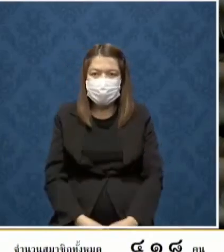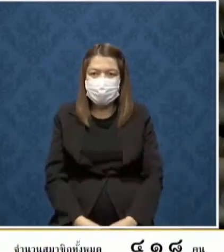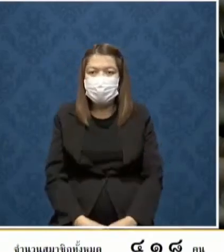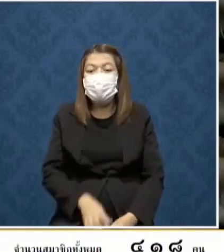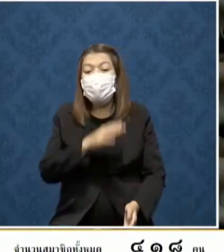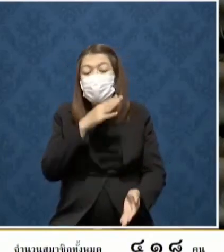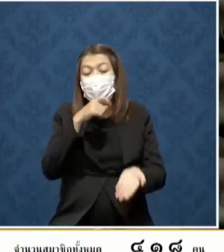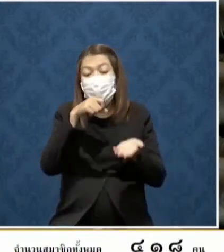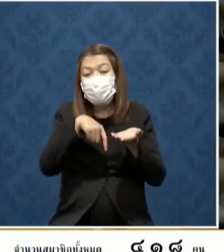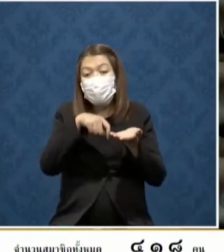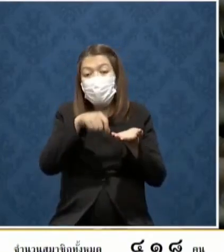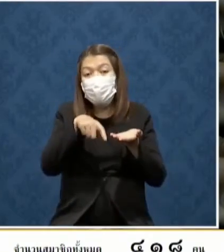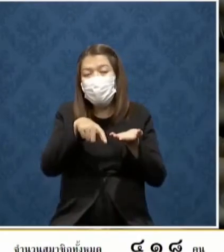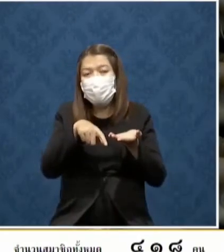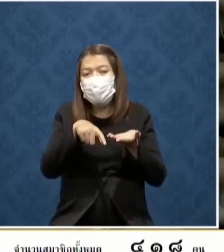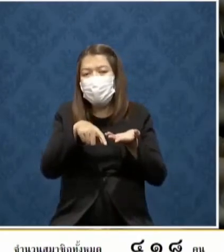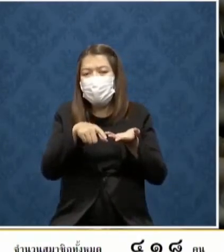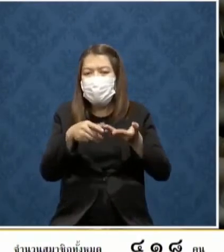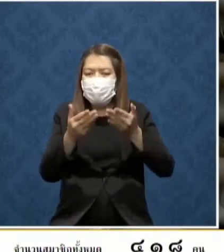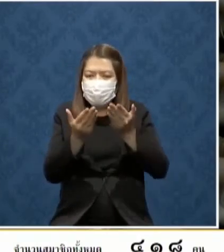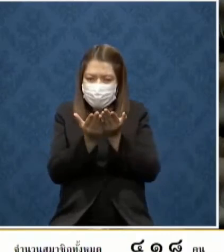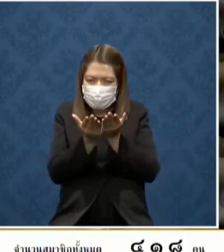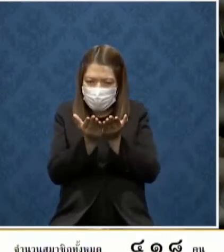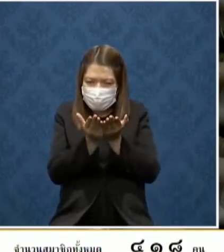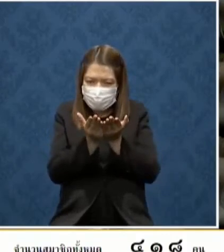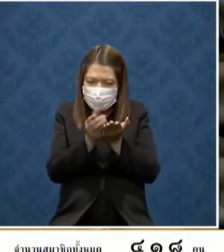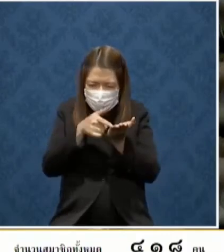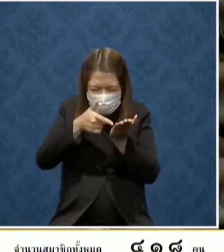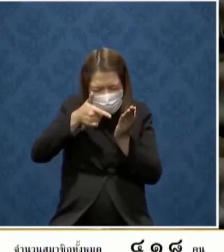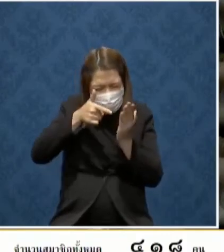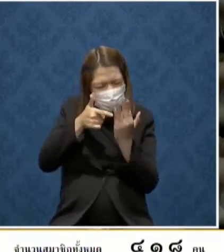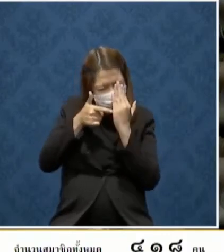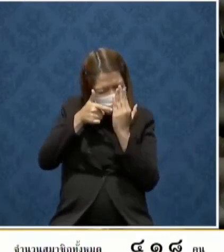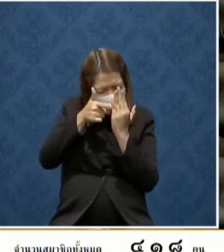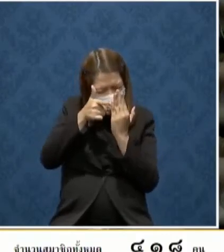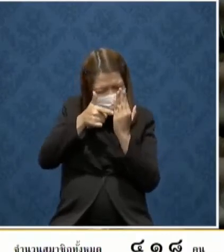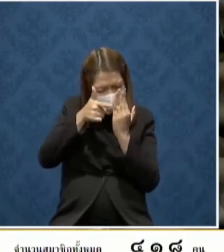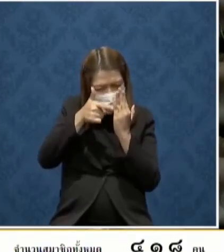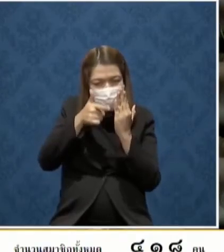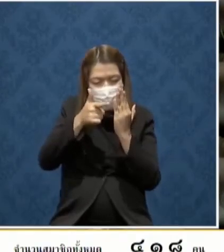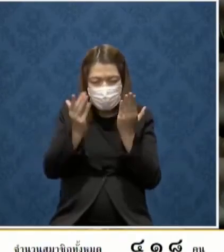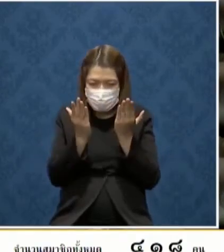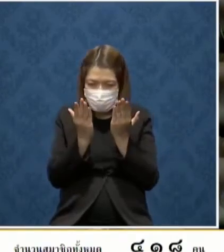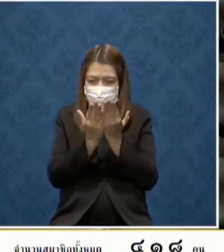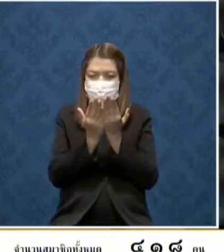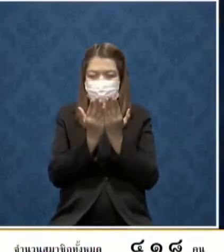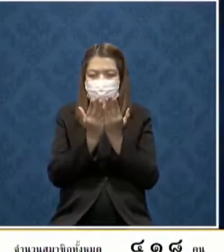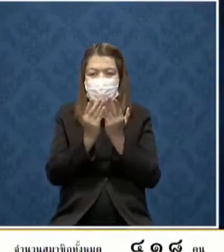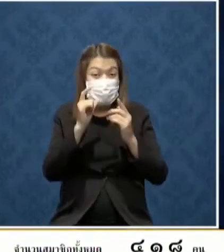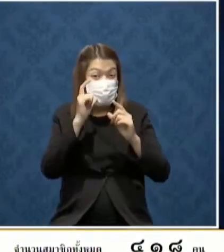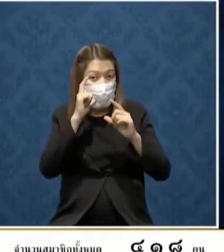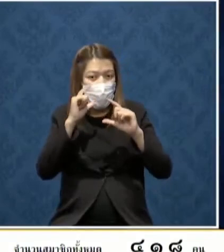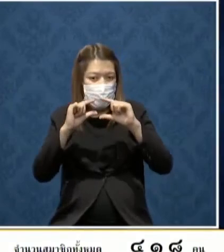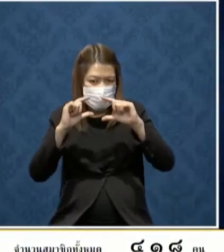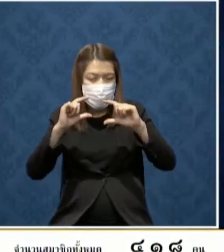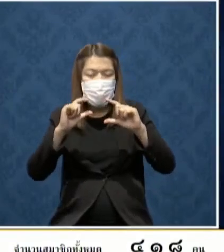้ม บำรุง กจะตองทำอย่ไรที่จะตัดเฉื่อมแพน์็ก เปลี่นแนใหมเพื่ใหมีความหนา ตรามาตรฐานโดย